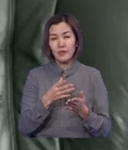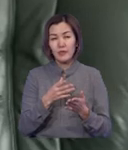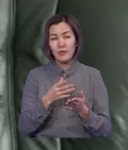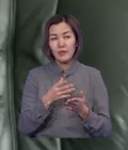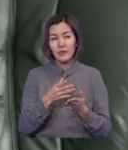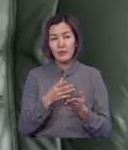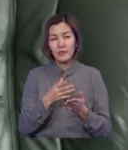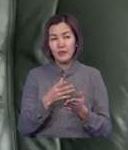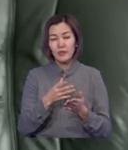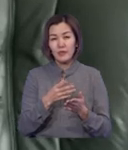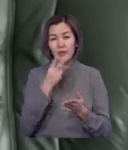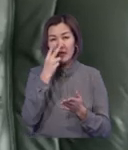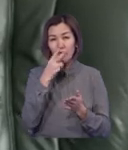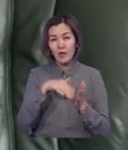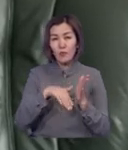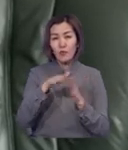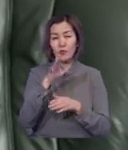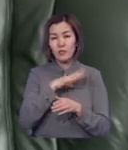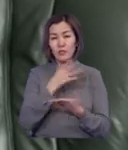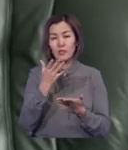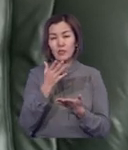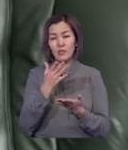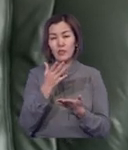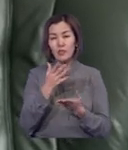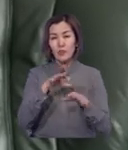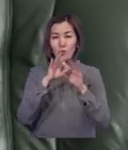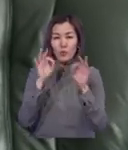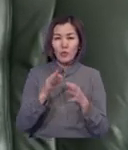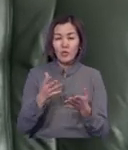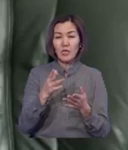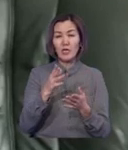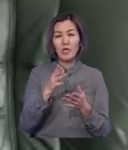қарап өстік, соғыстардың дикторлық өнерге деген тәжірибесін